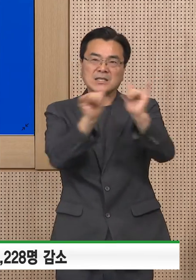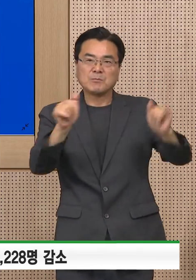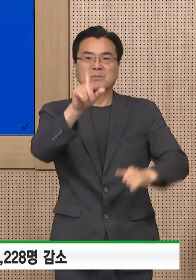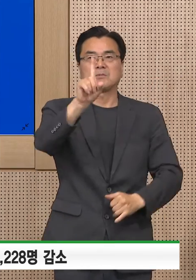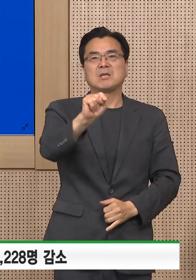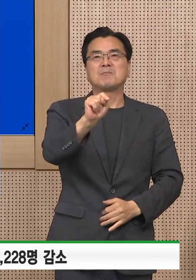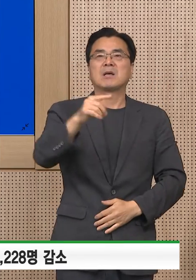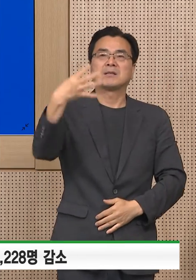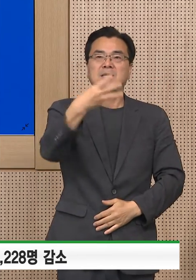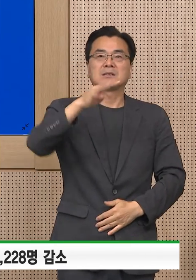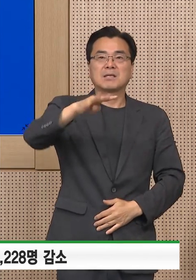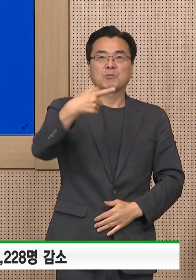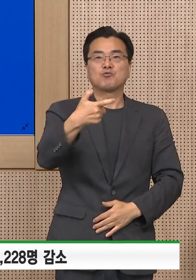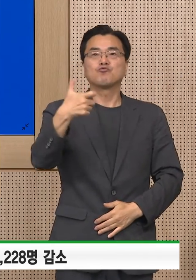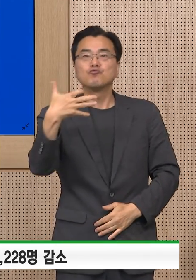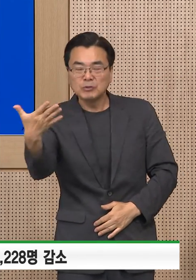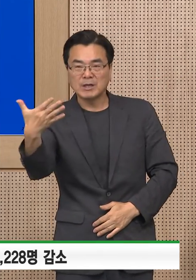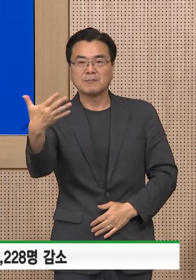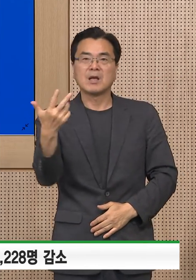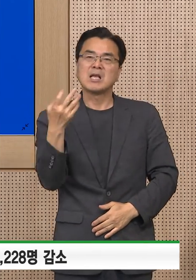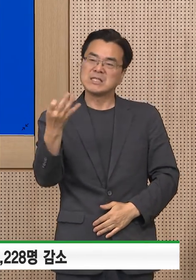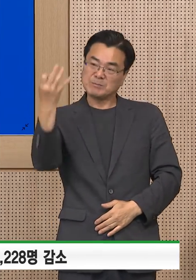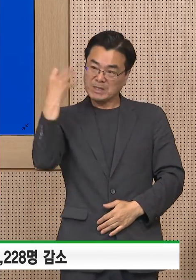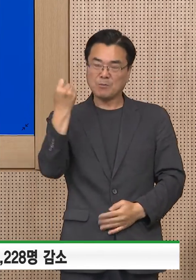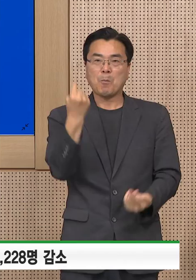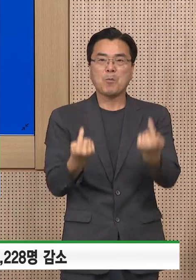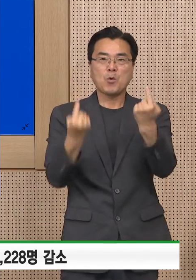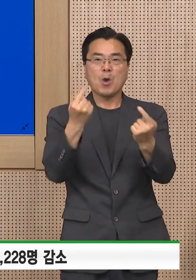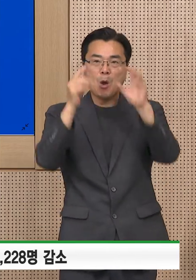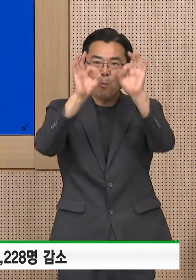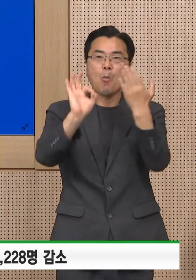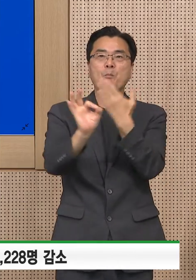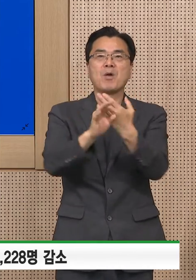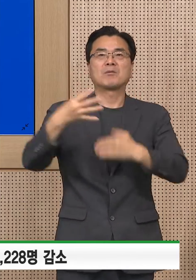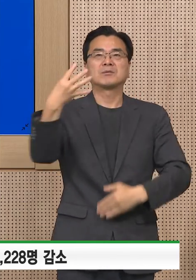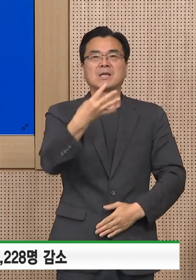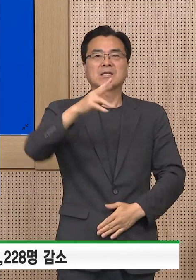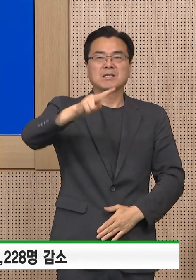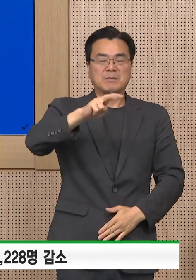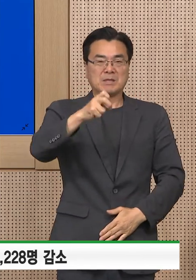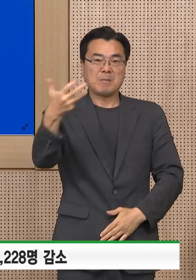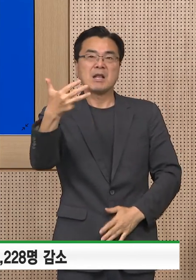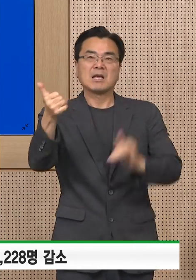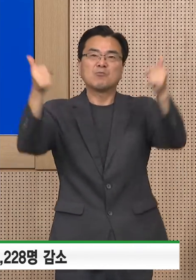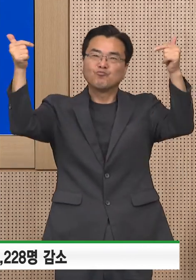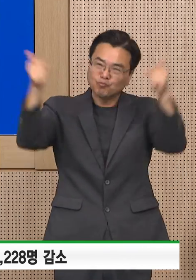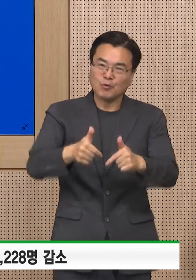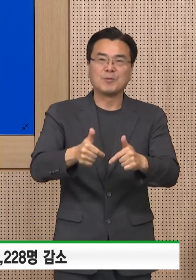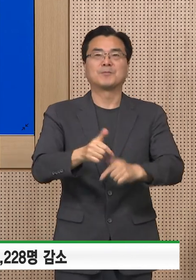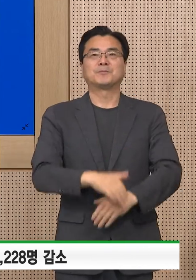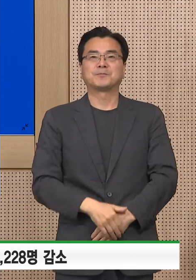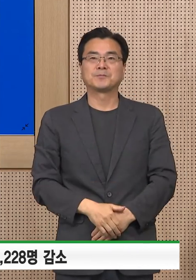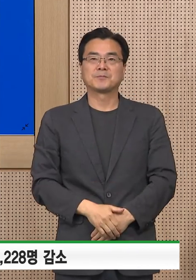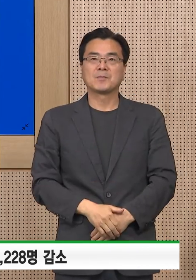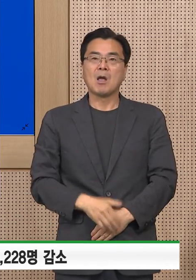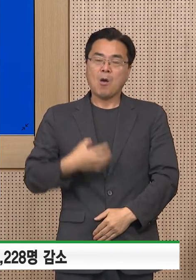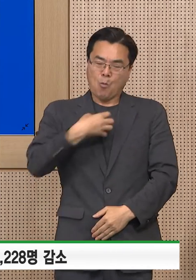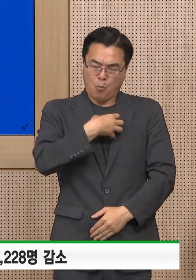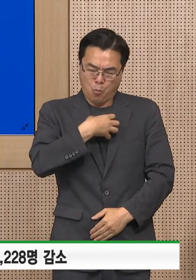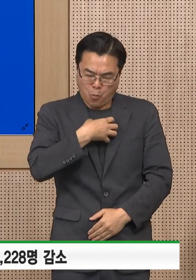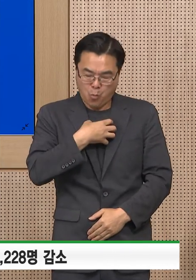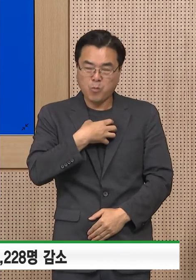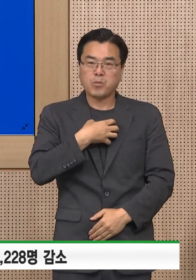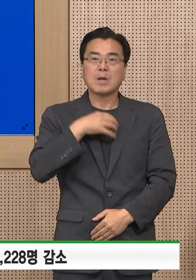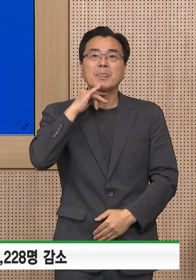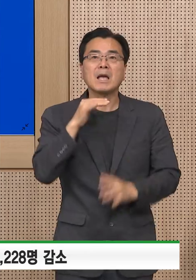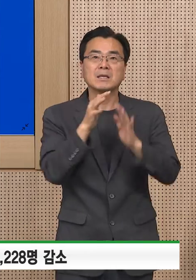대비 4,228명 감소하였으며 하루 평균 확진자는 2,067명입니다. 고위험군인 60세 이상